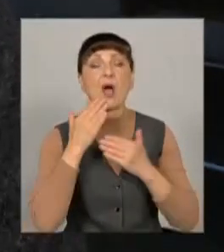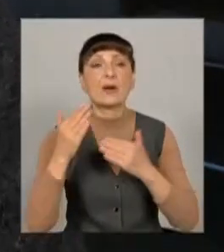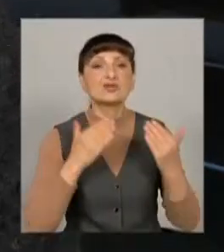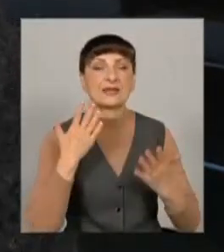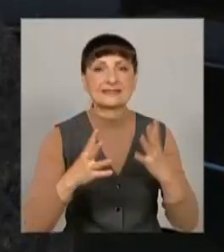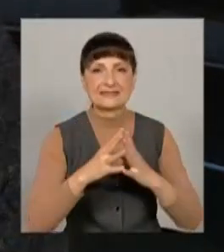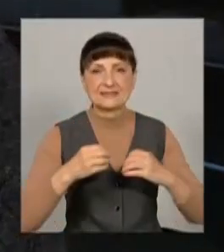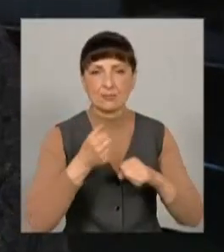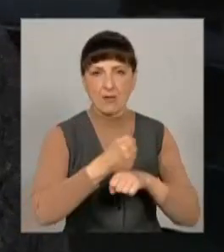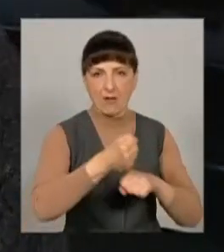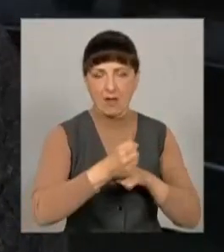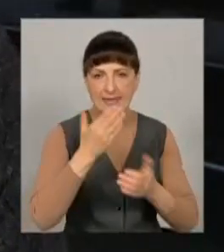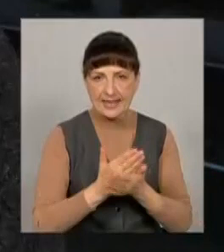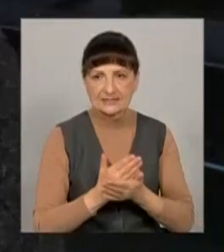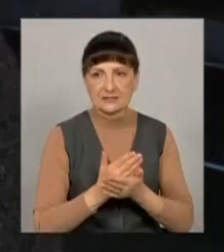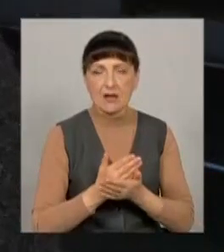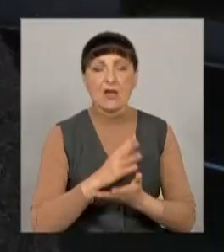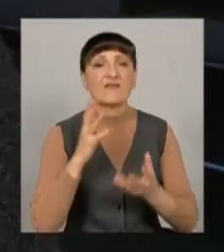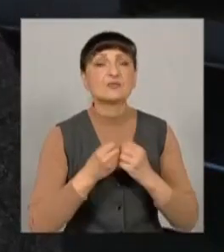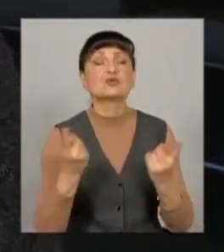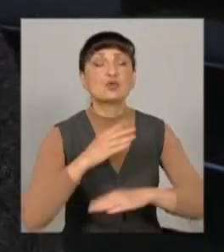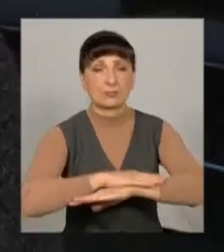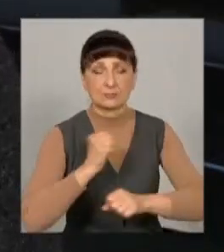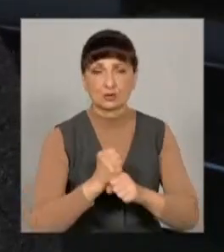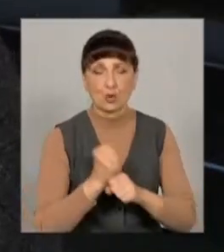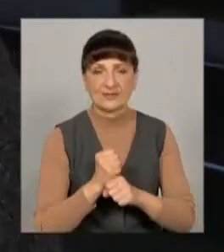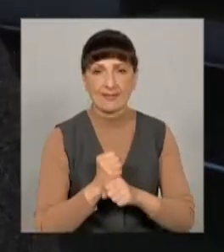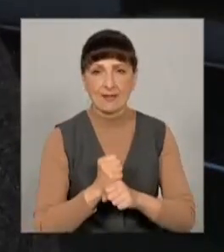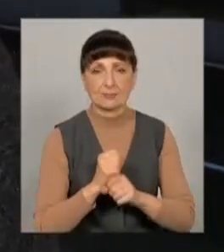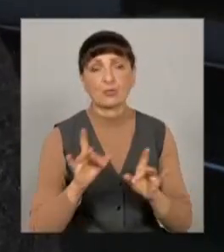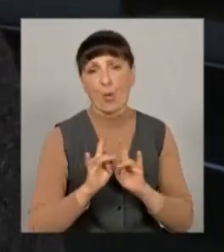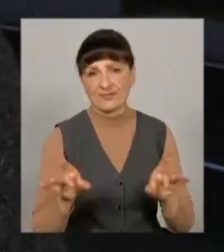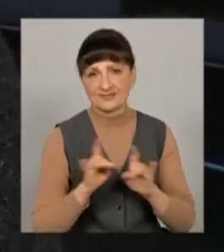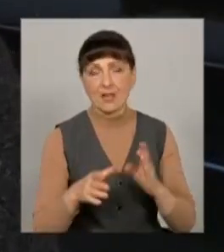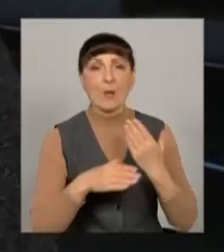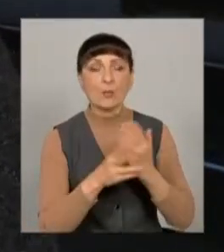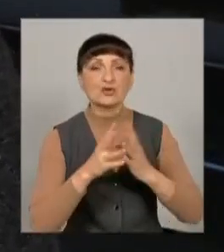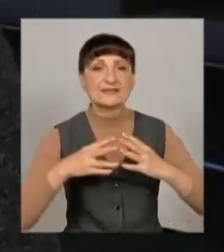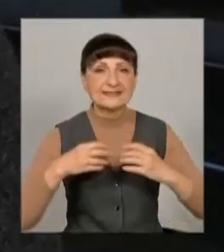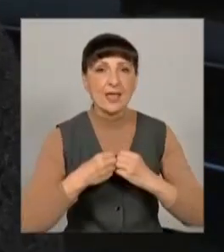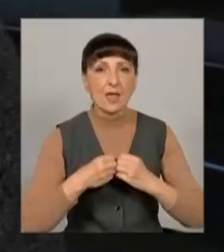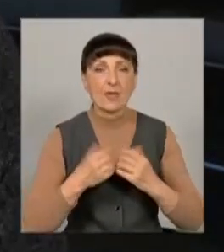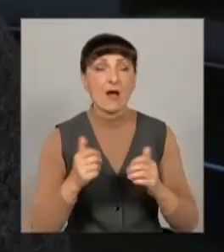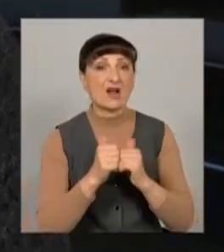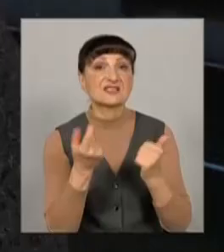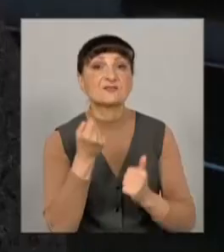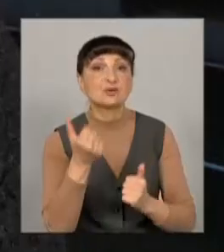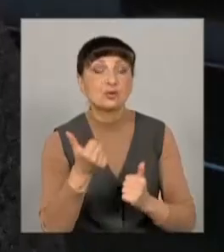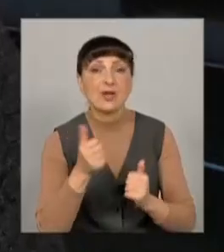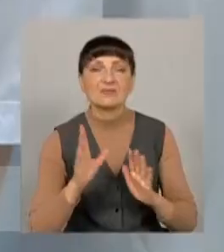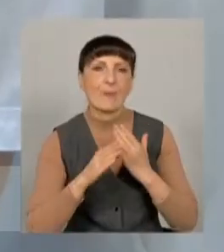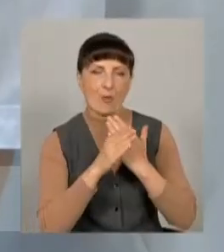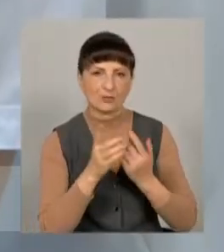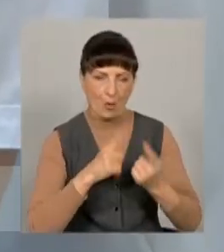случае семейно-бытового насилия, как вообще поступать в такой ситуации. Поможет семьям, находящимся на грани развода и